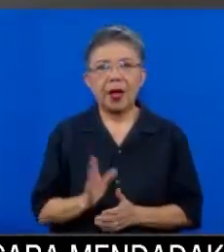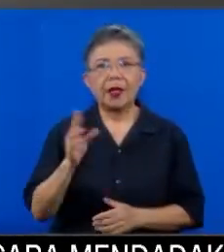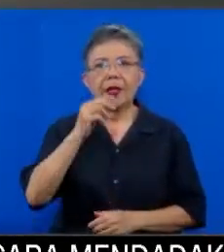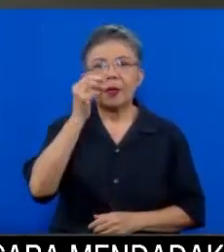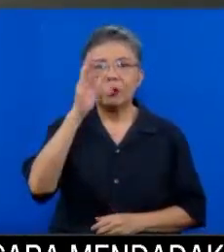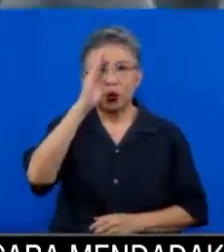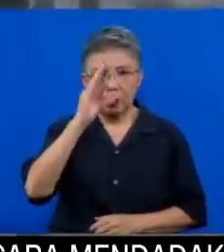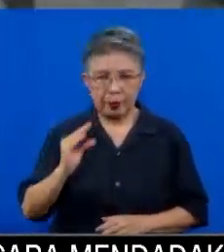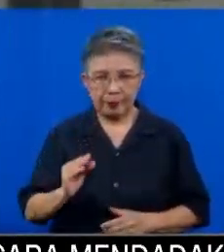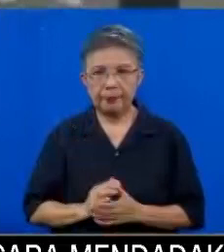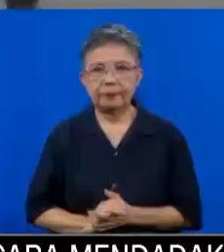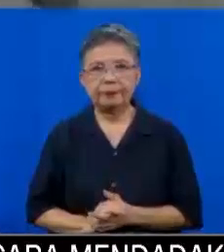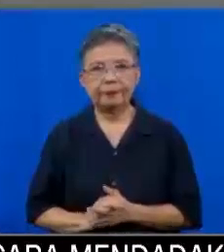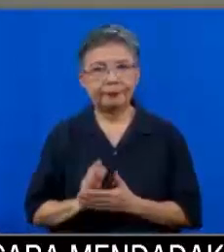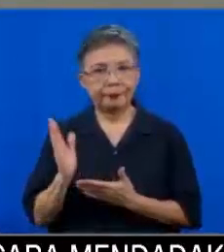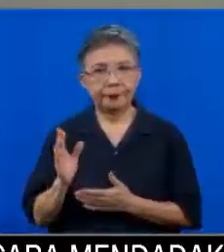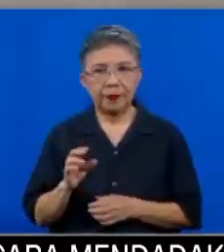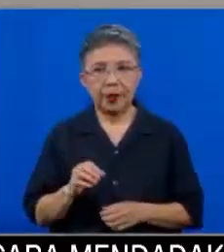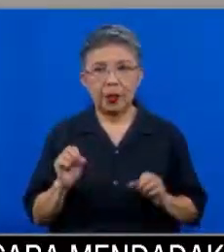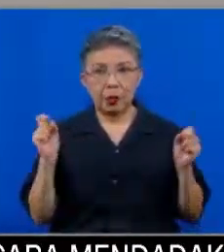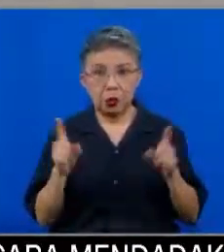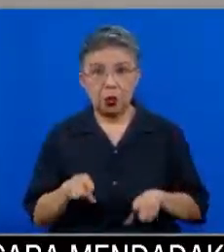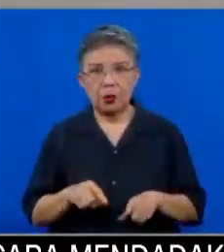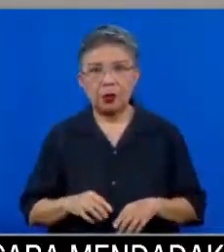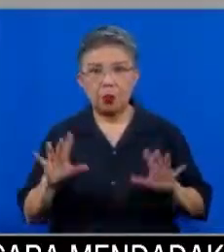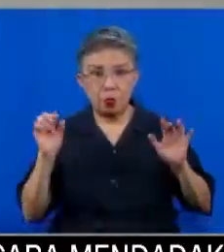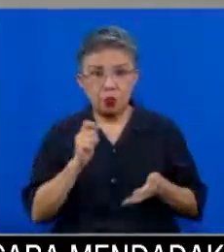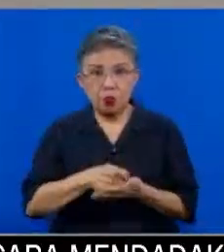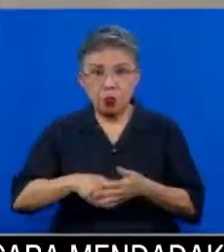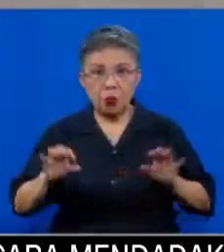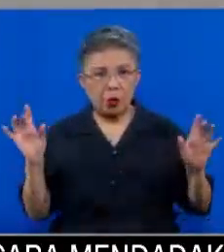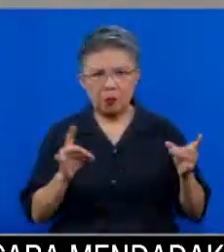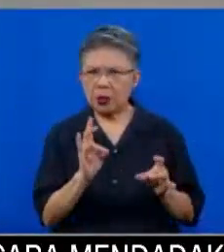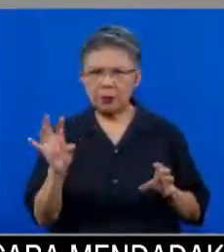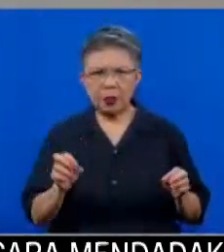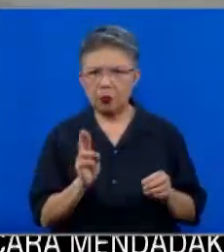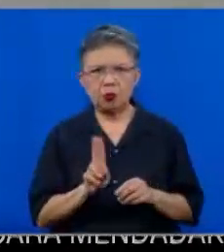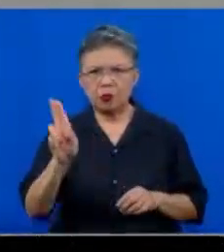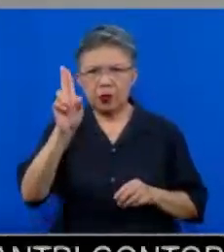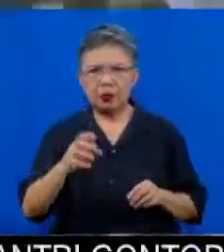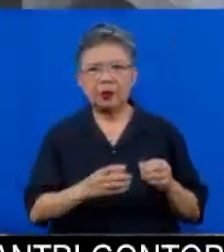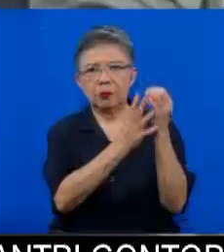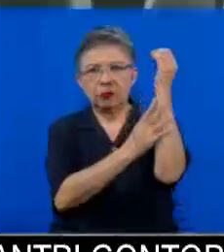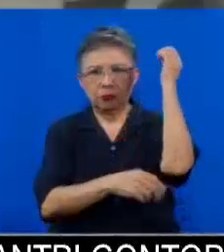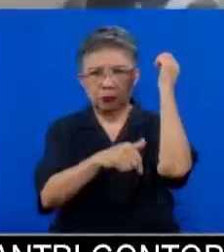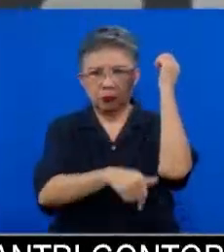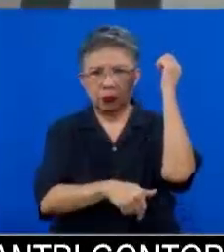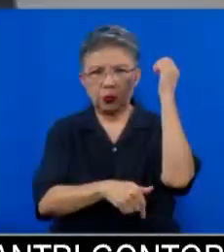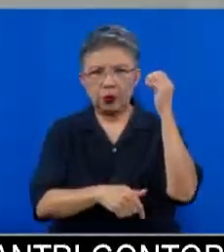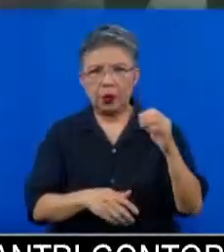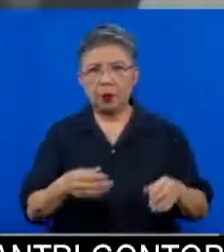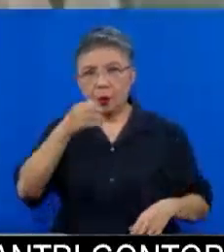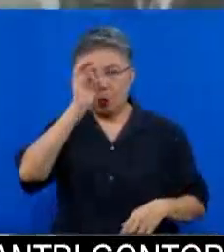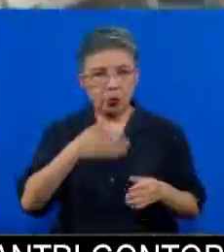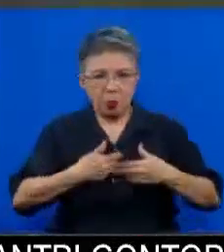sore ketegangan sempat terjadi saat ratusan mahasiswa dari berbagai universitas di Sumatera Selatan dipukul mundur